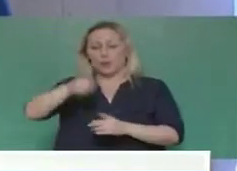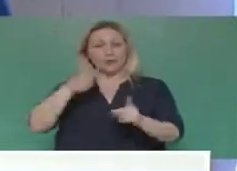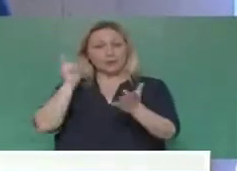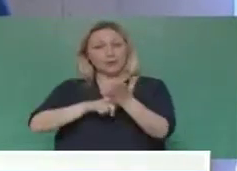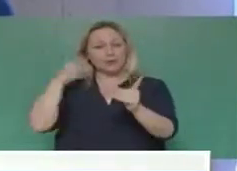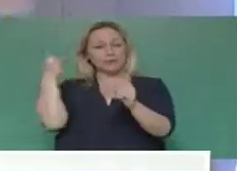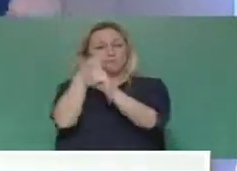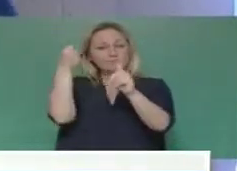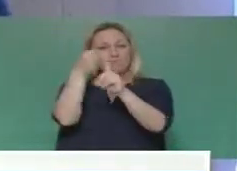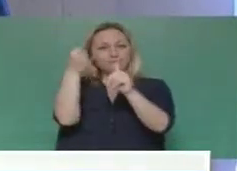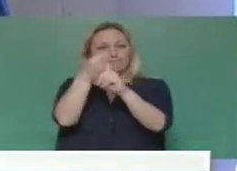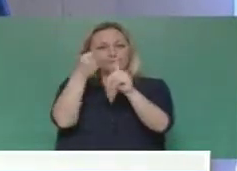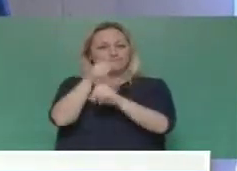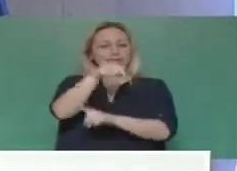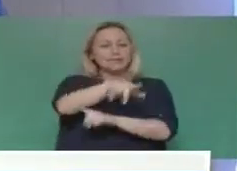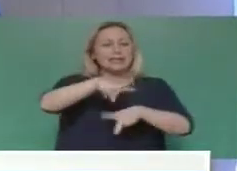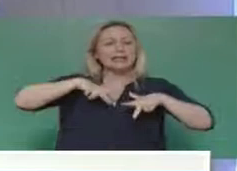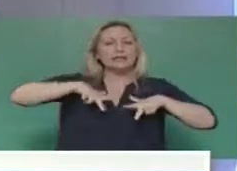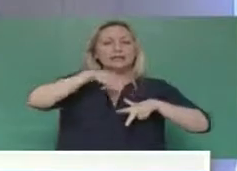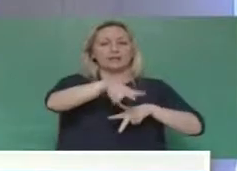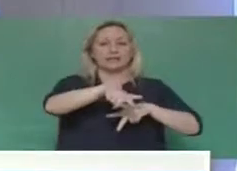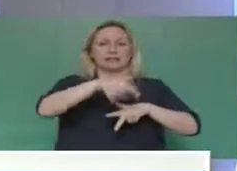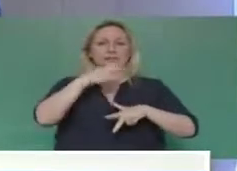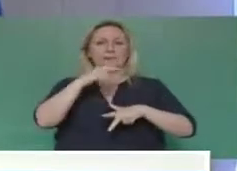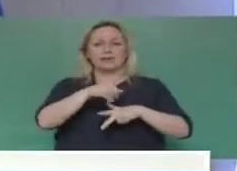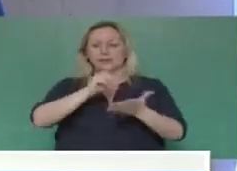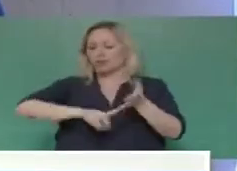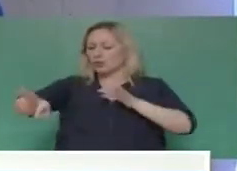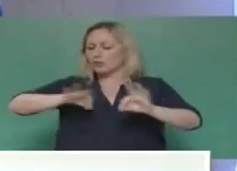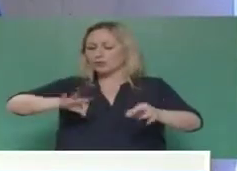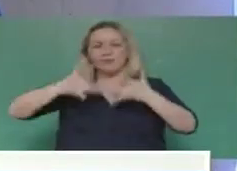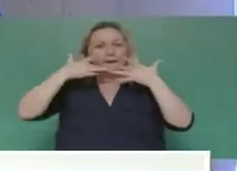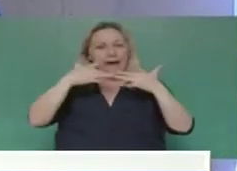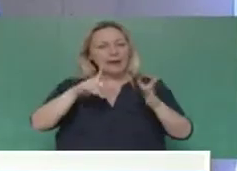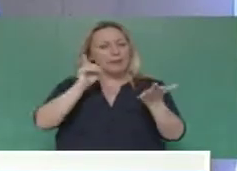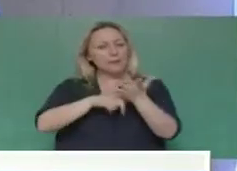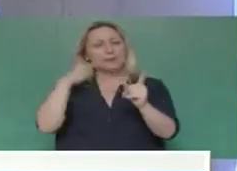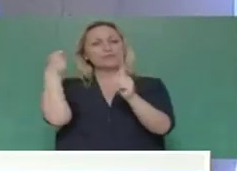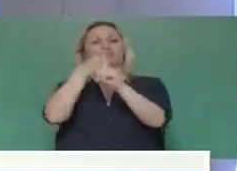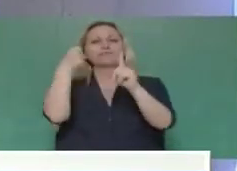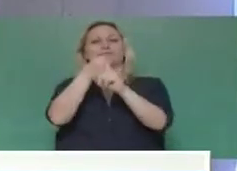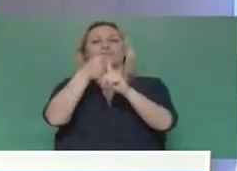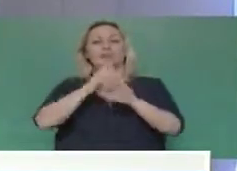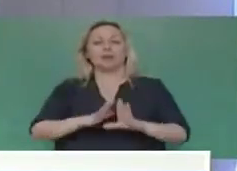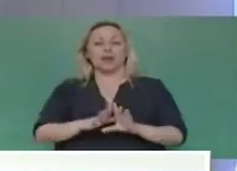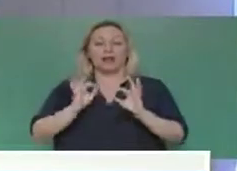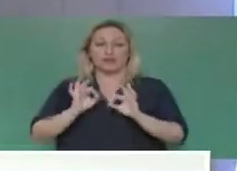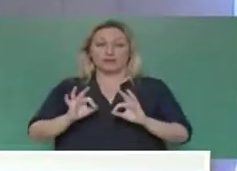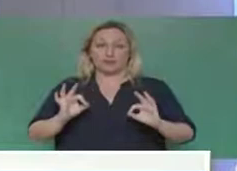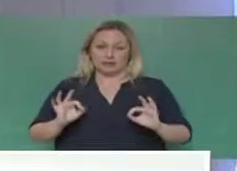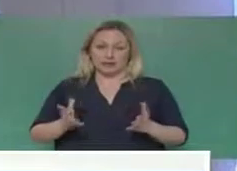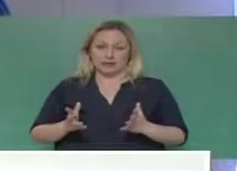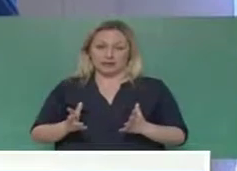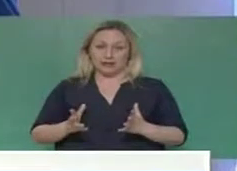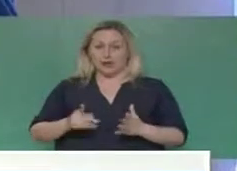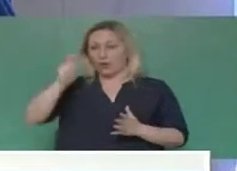απέναντι στην κυβέρνηση, απέναντι σε αυτό το άθλιο κατασκεύασμα που φέρνονται η κυβέρνηση για να ψηφίσει. Αλλά φυσικά το